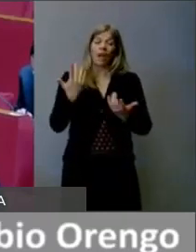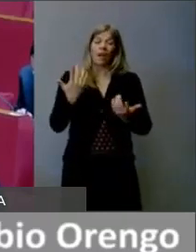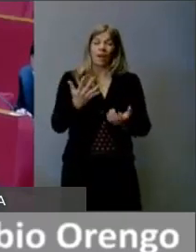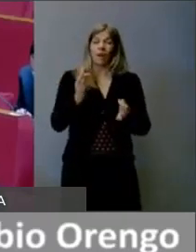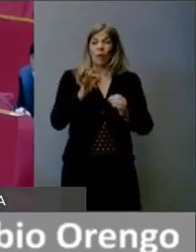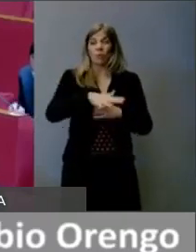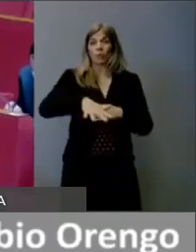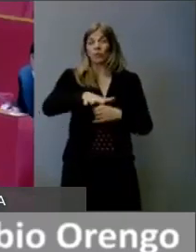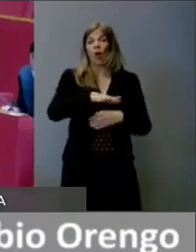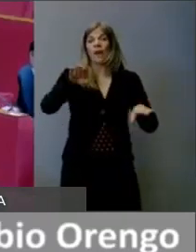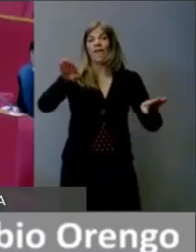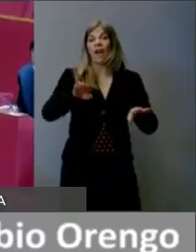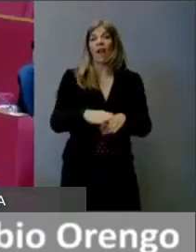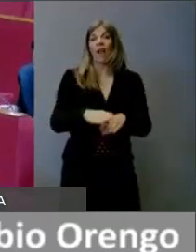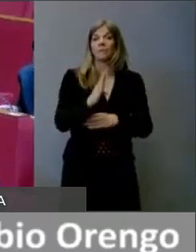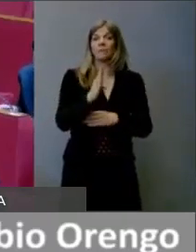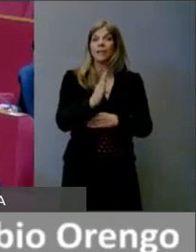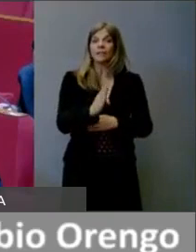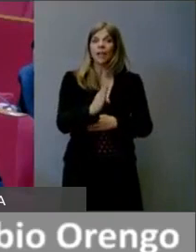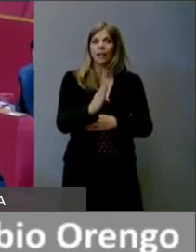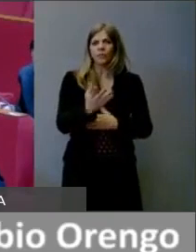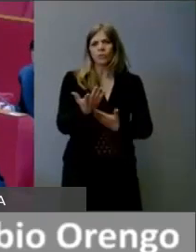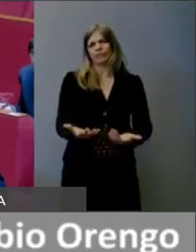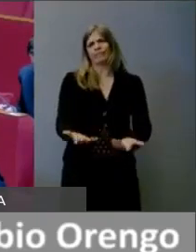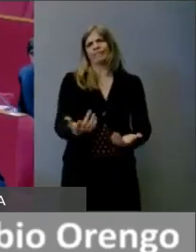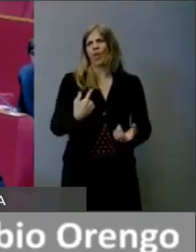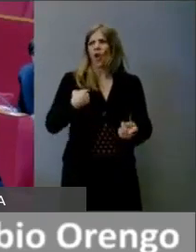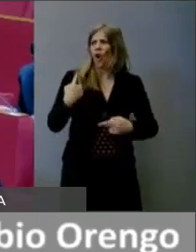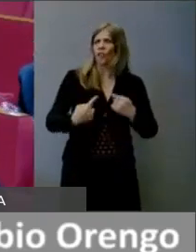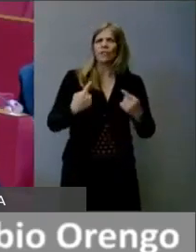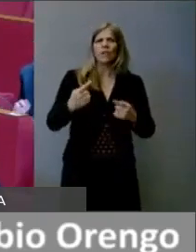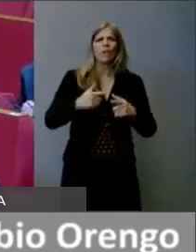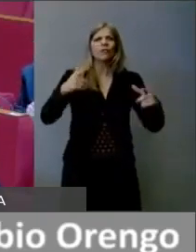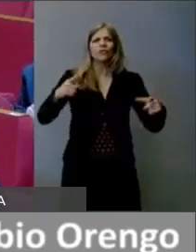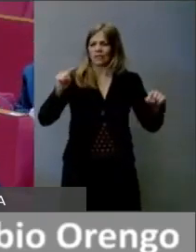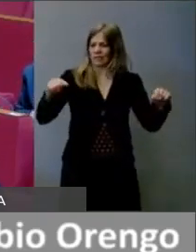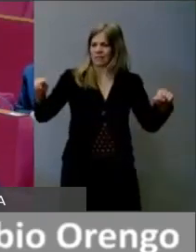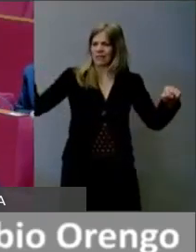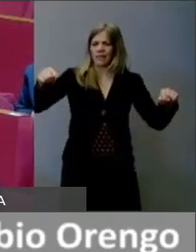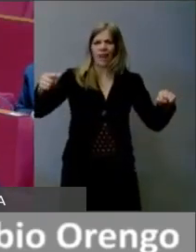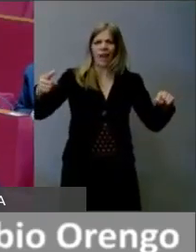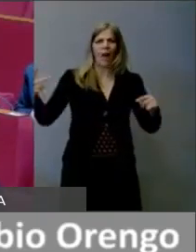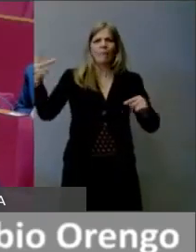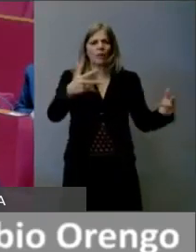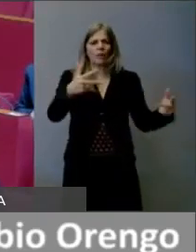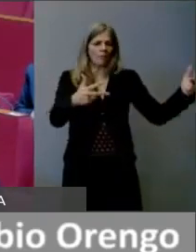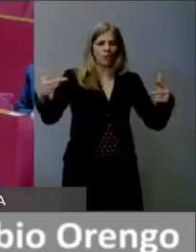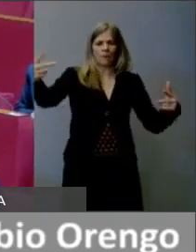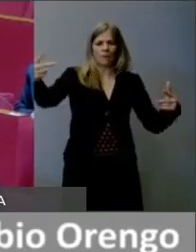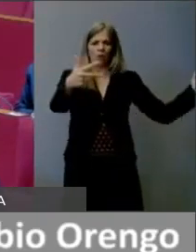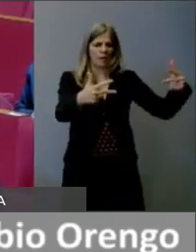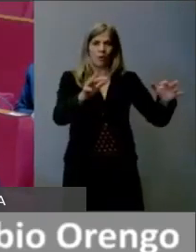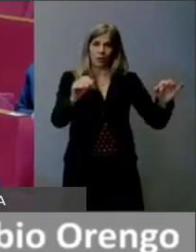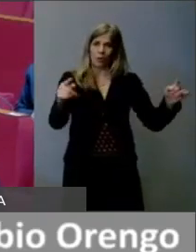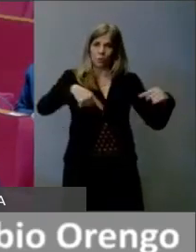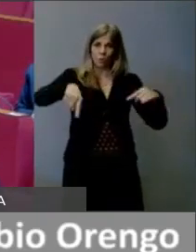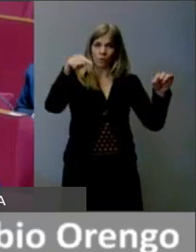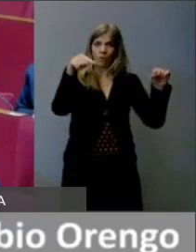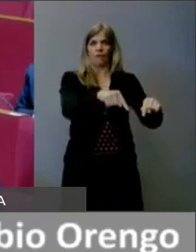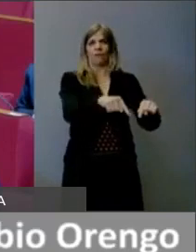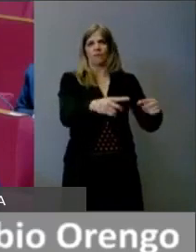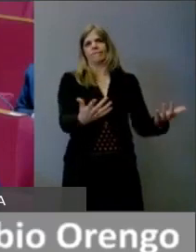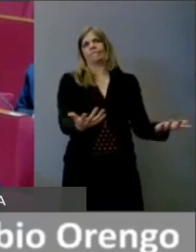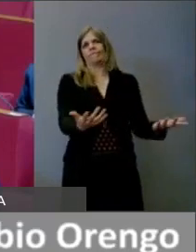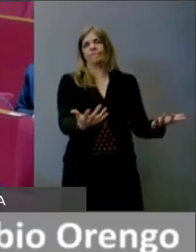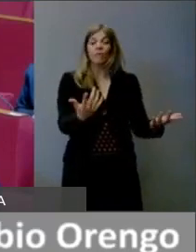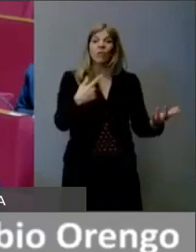continuasse a essere sede dei servizi di tutta la città. Avevamo anche proposto eventualmente che si potessero trasferire in